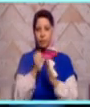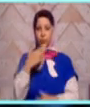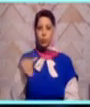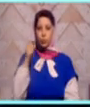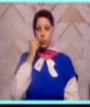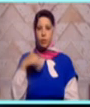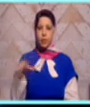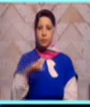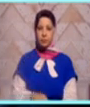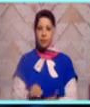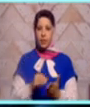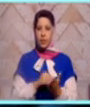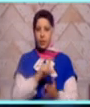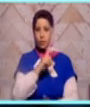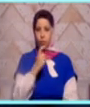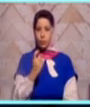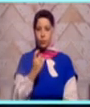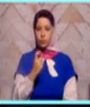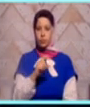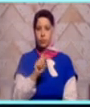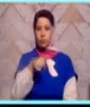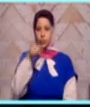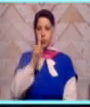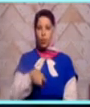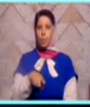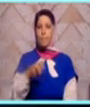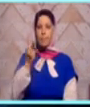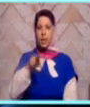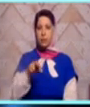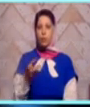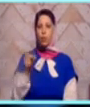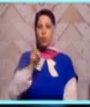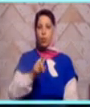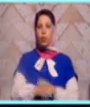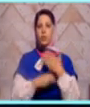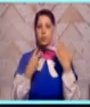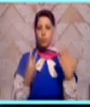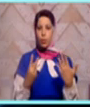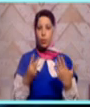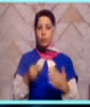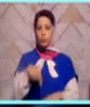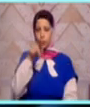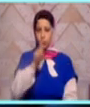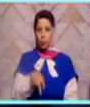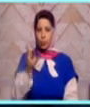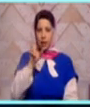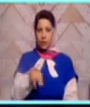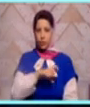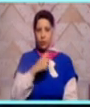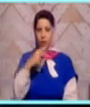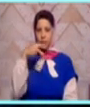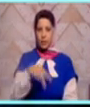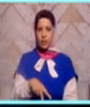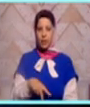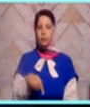بدايه من يوم يعني غدا الاحد من كل اسبوع، هو الاحد من كل اسبوع في شهر اغسطس